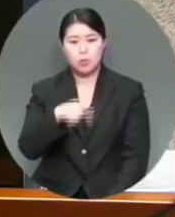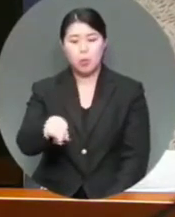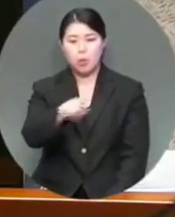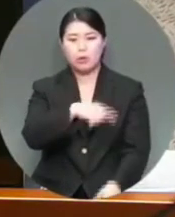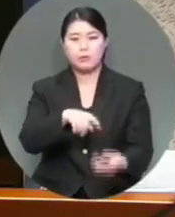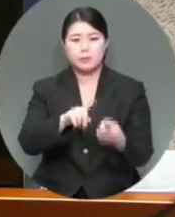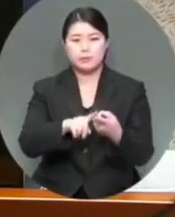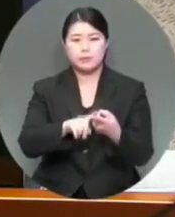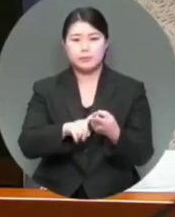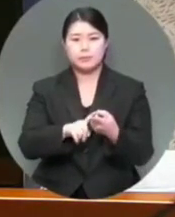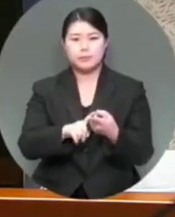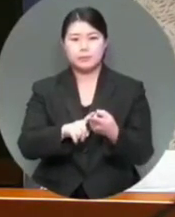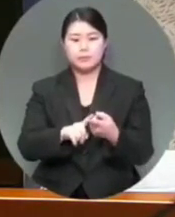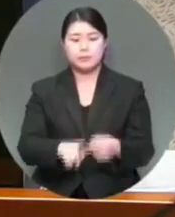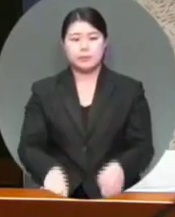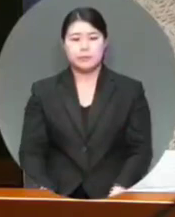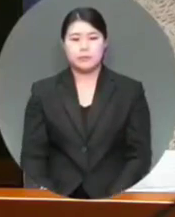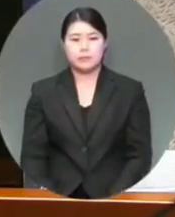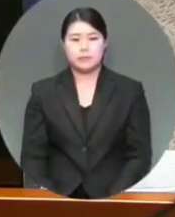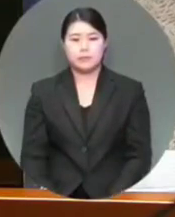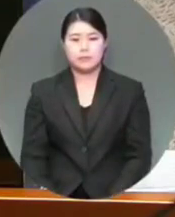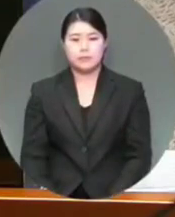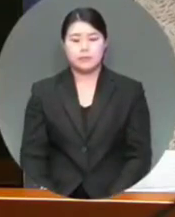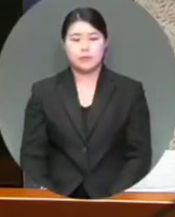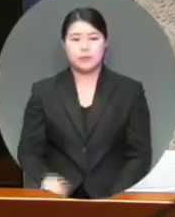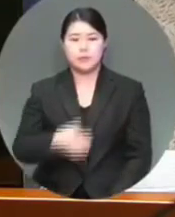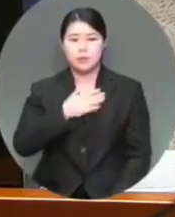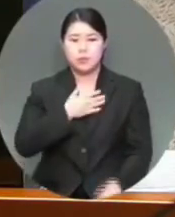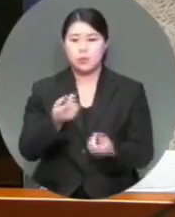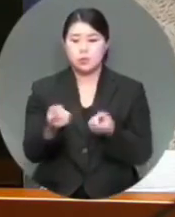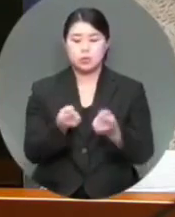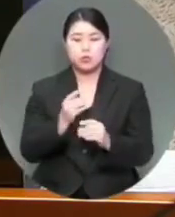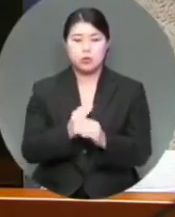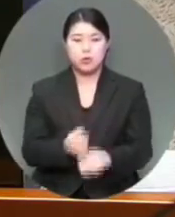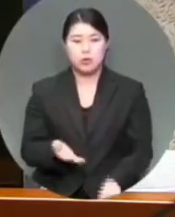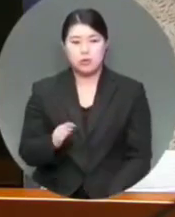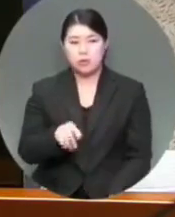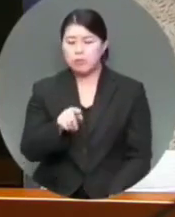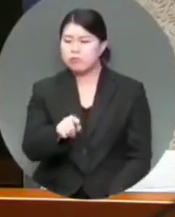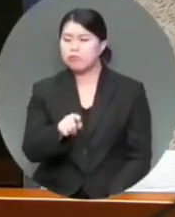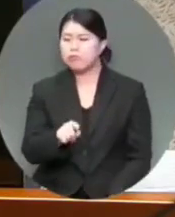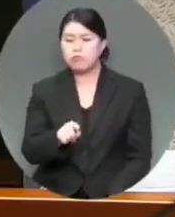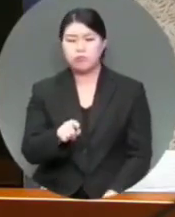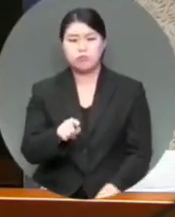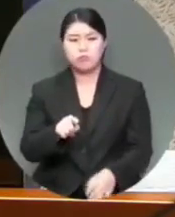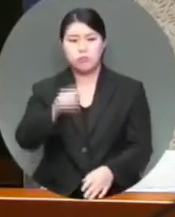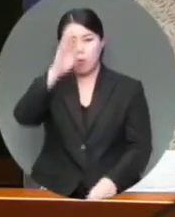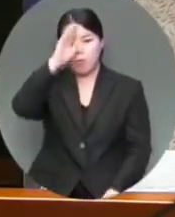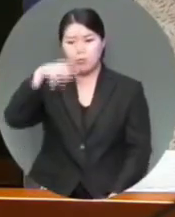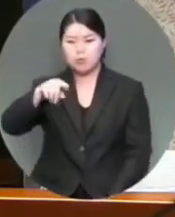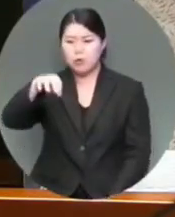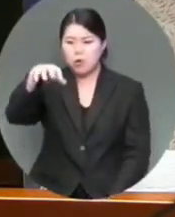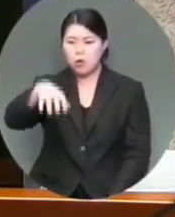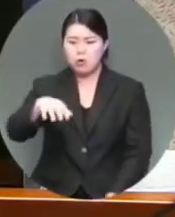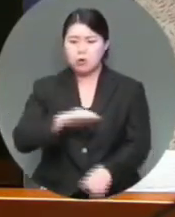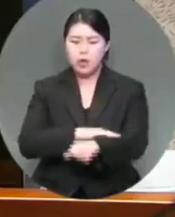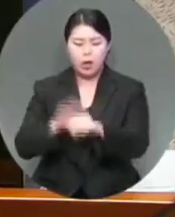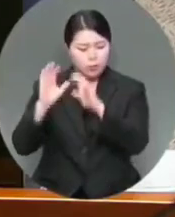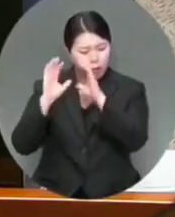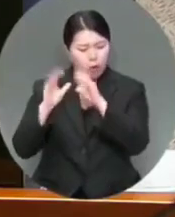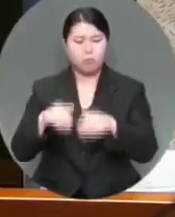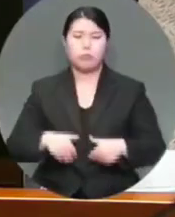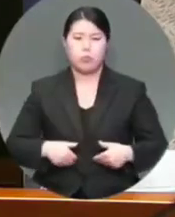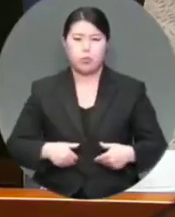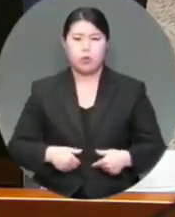부분들에 관해서 저희들이 많이 조정을 합니다. 그래서 거예요. 이런 거를 좀 더 저 질병청의 이야기를 듣고 해야 되겠다 그런